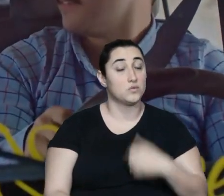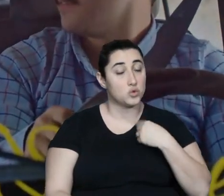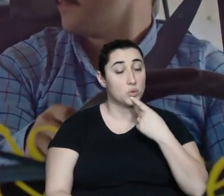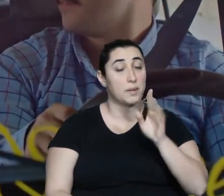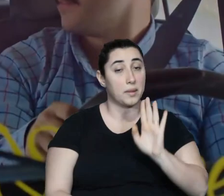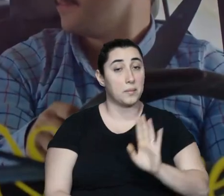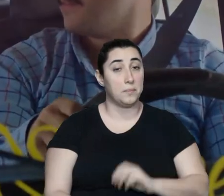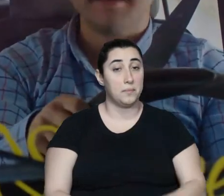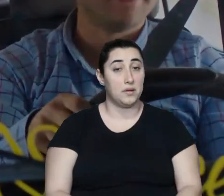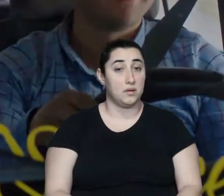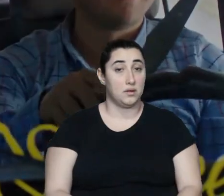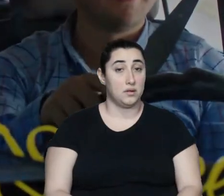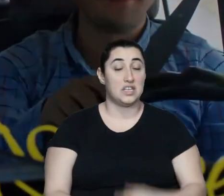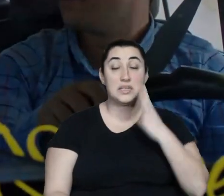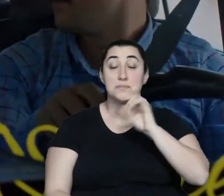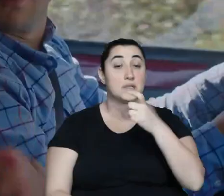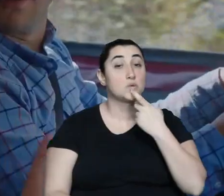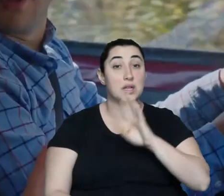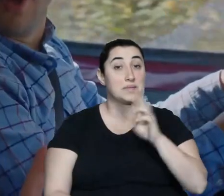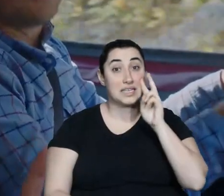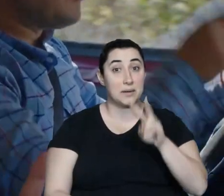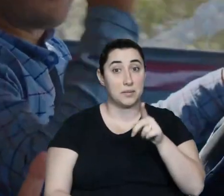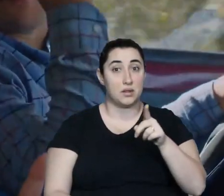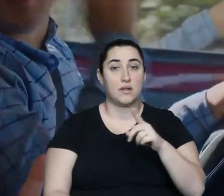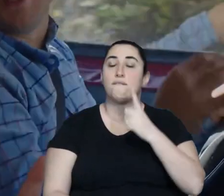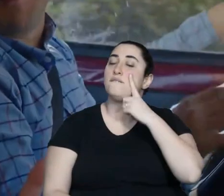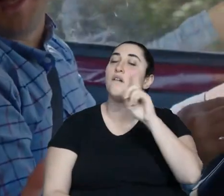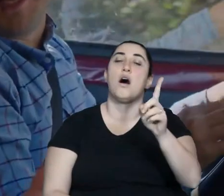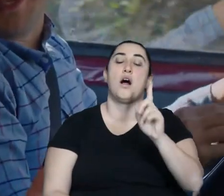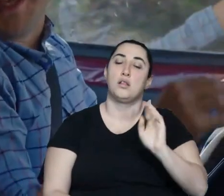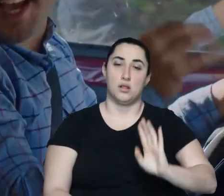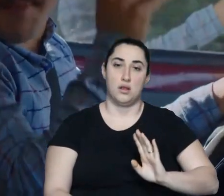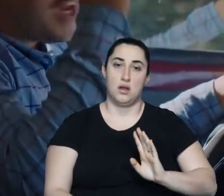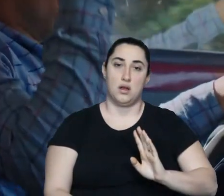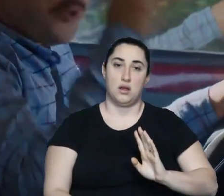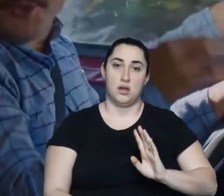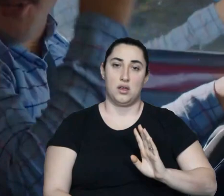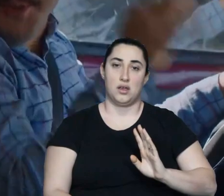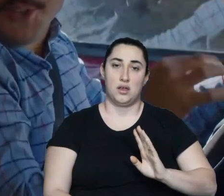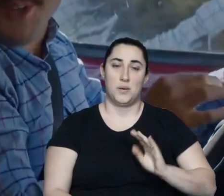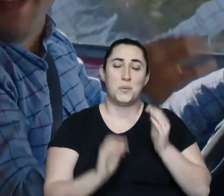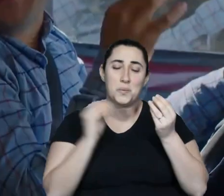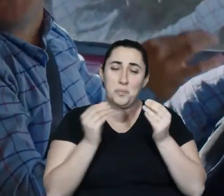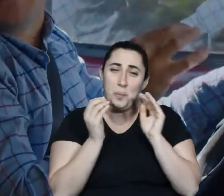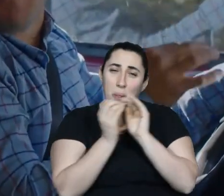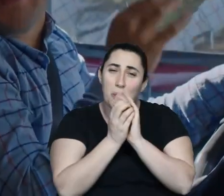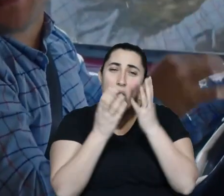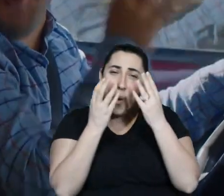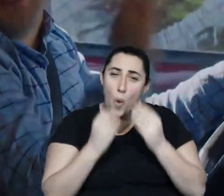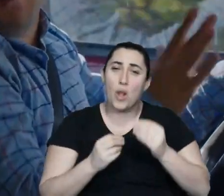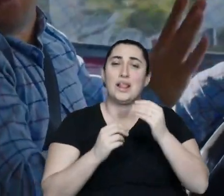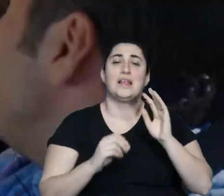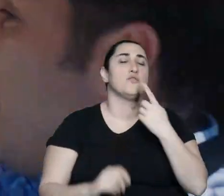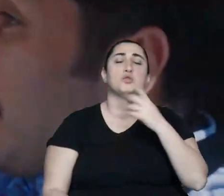Söyleyeceğim tamam. Ama kimseye söylemeyeceksin yemin et. Vallahi billahi. Yani böyle küçüleyim küçüleyim zigon sehpa